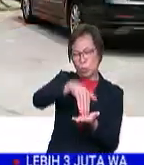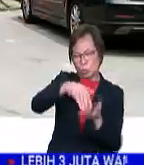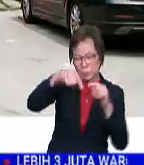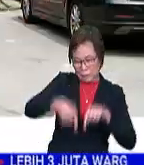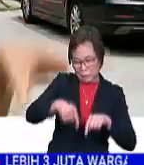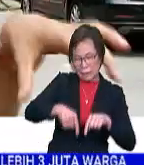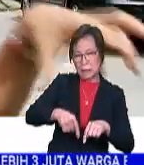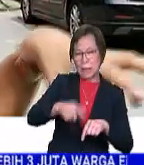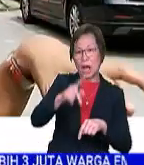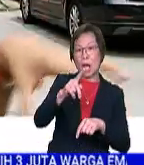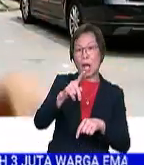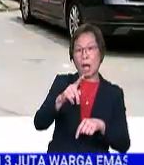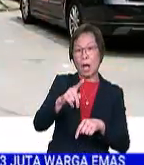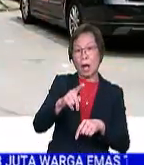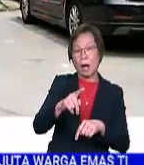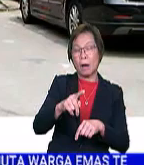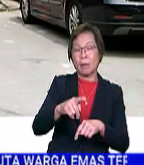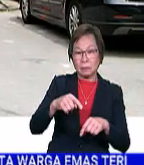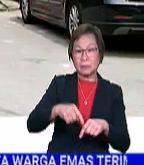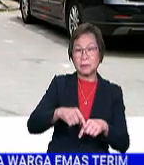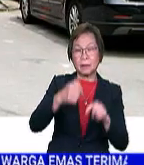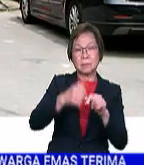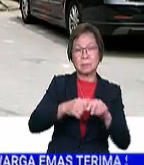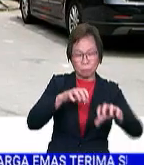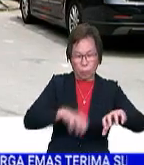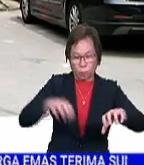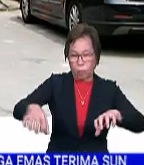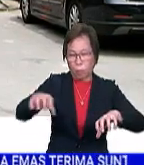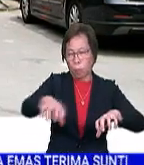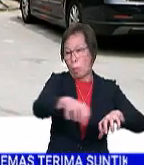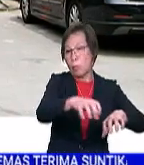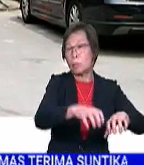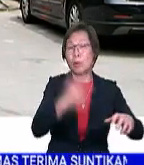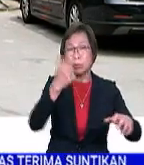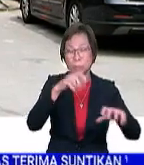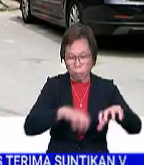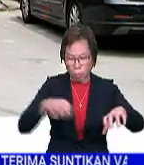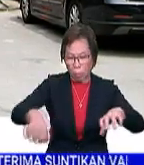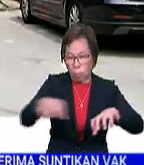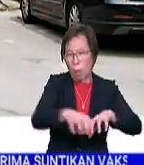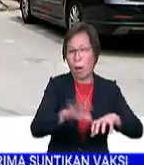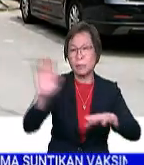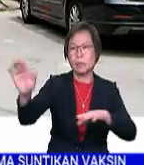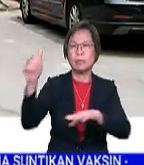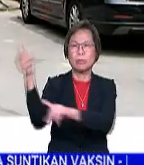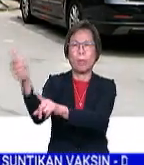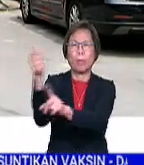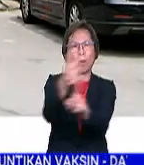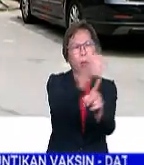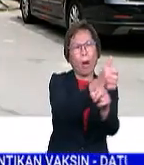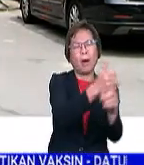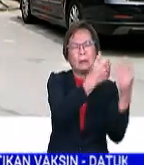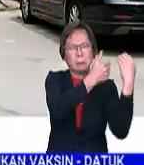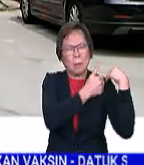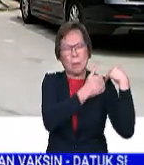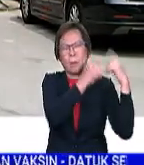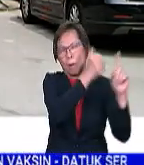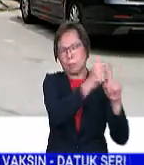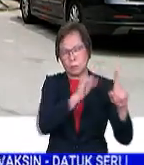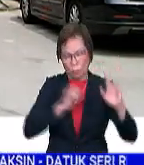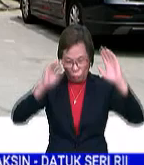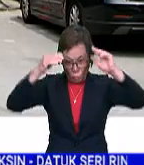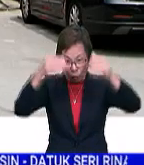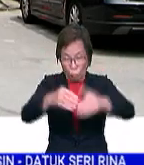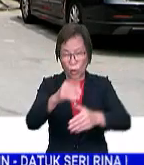sini. Kerana di tiap-tiap tempat tu kita harap ada masing-masing yang mainkan peranan di tempat masing-masing lah. Jadi saya fokuskan